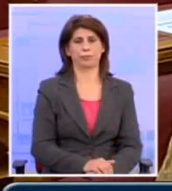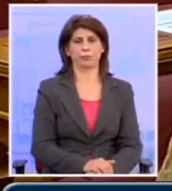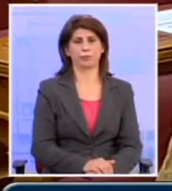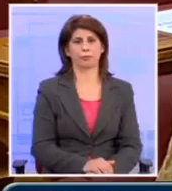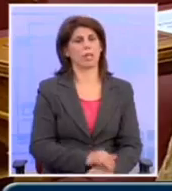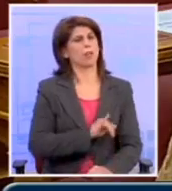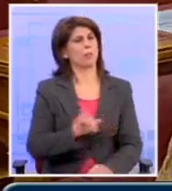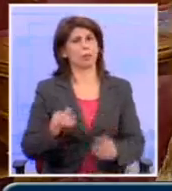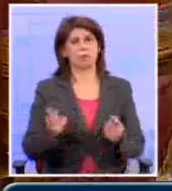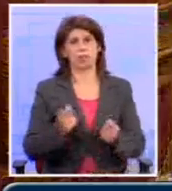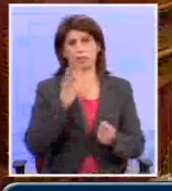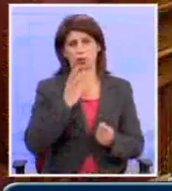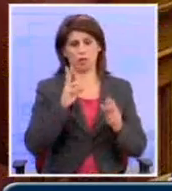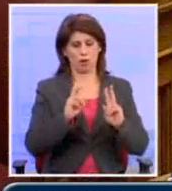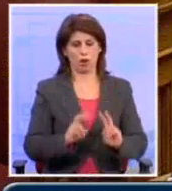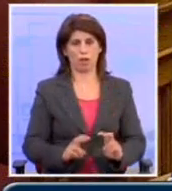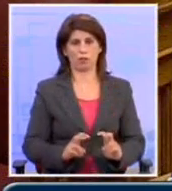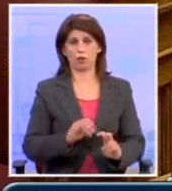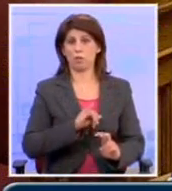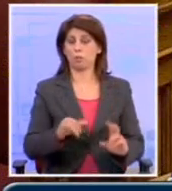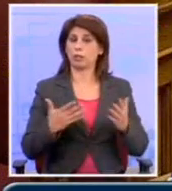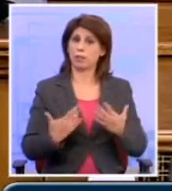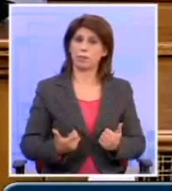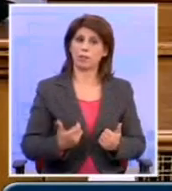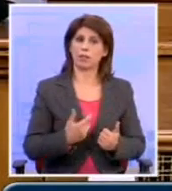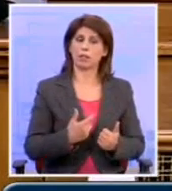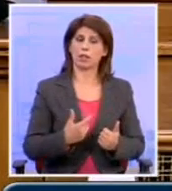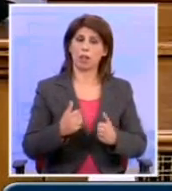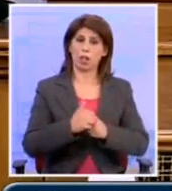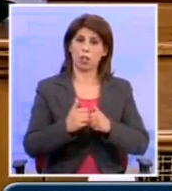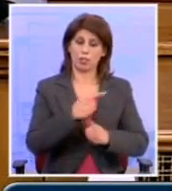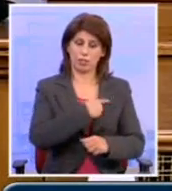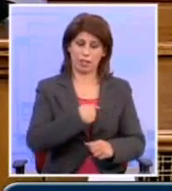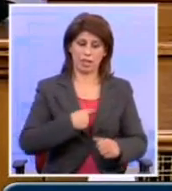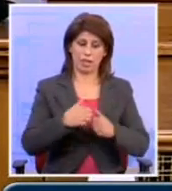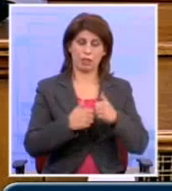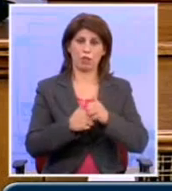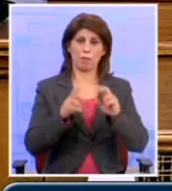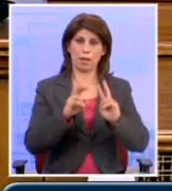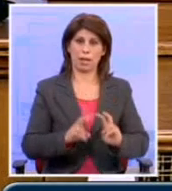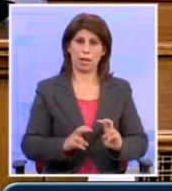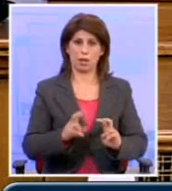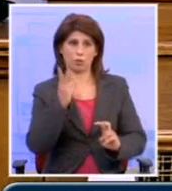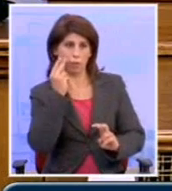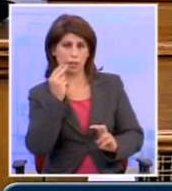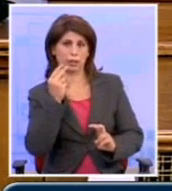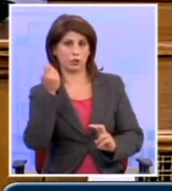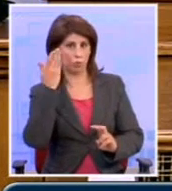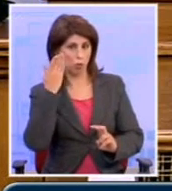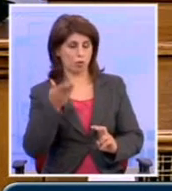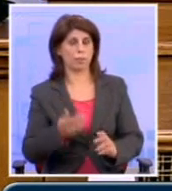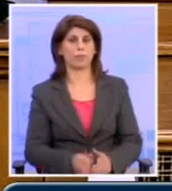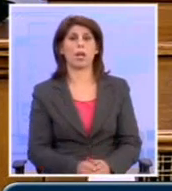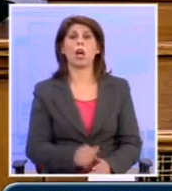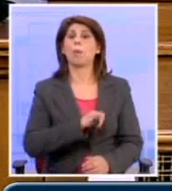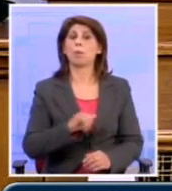Ποτέ δεν έγινε σοβαρός έλεγχος, ποτέ δεν υπήρξε διοικητική δομή ελέγχου ή παρατηρητηρίου τιμών,